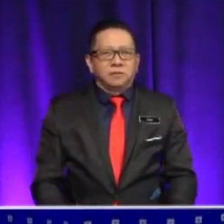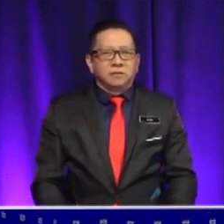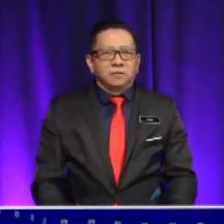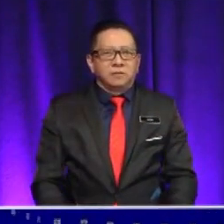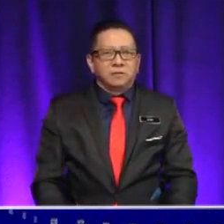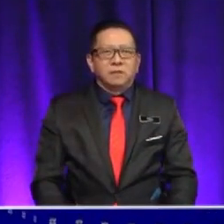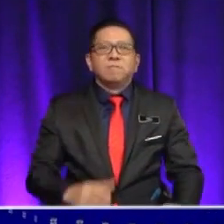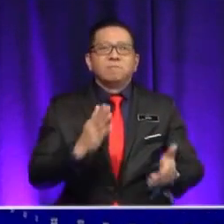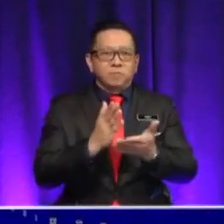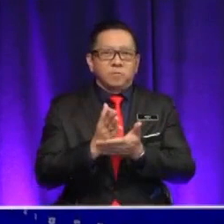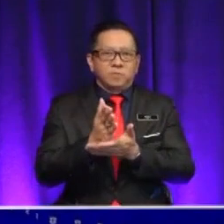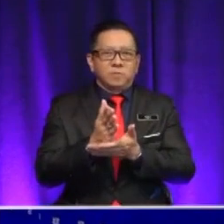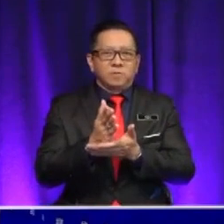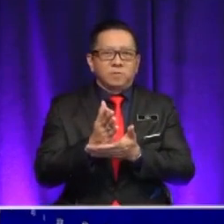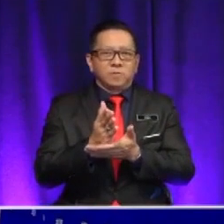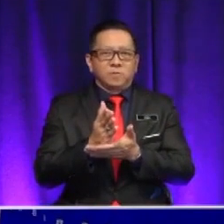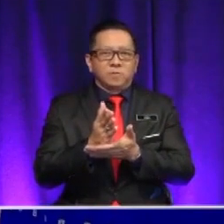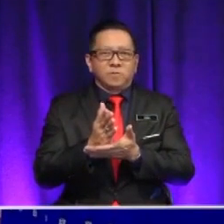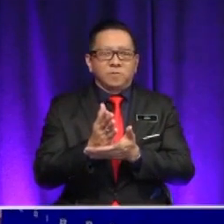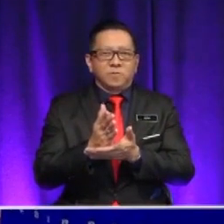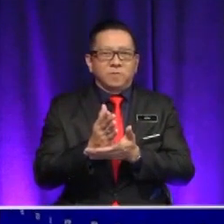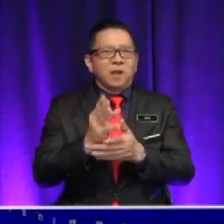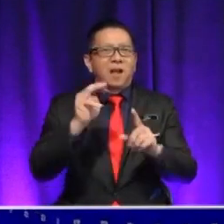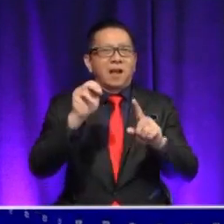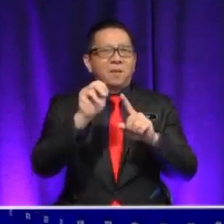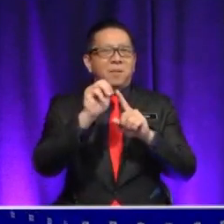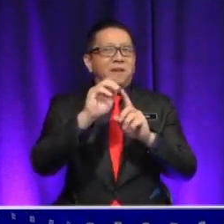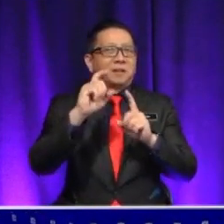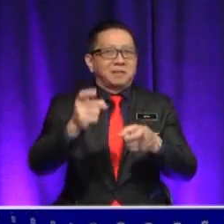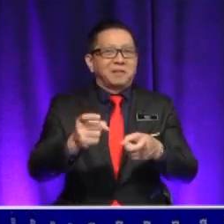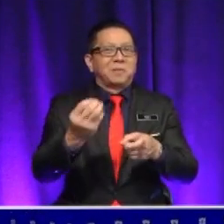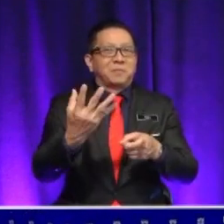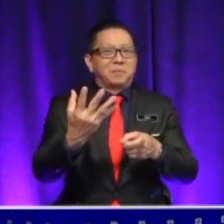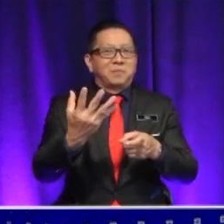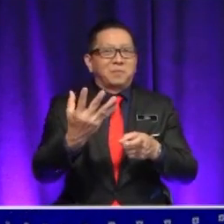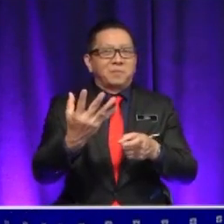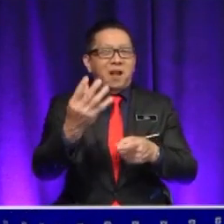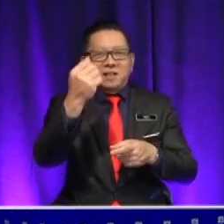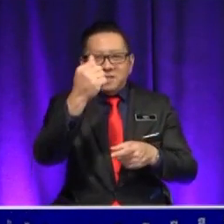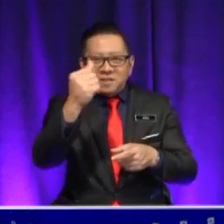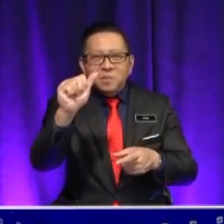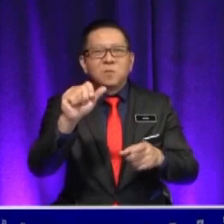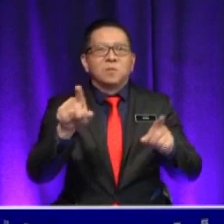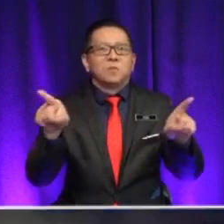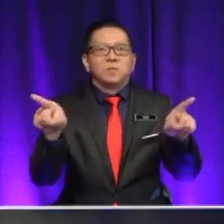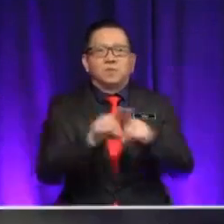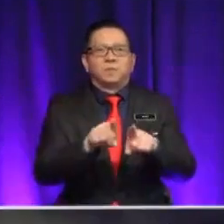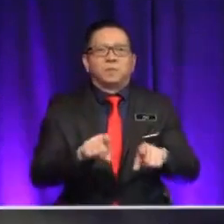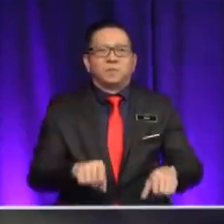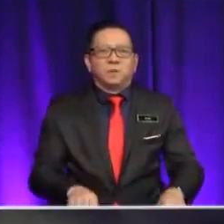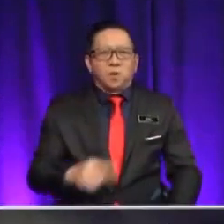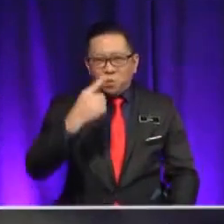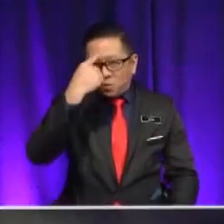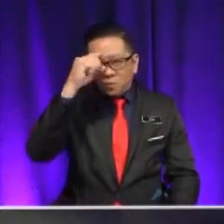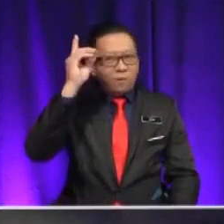Okey, seterusnya. Baik, berapa mata ganjaran untuk Fakrullah? Okey, saya bagi 10 juga. 10 juga, Cikgu.